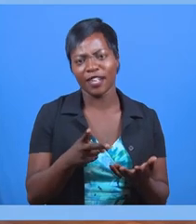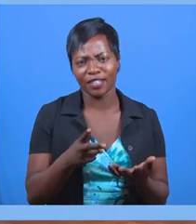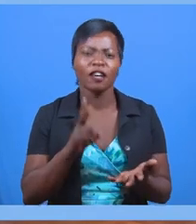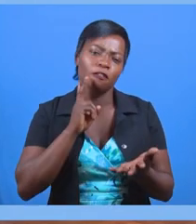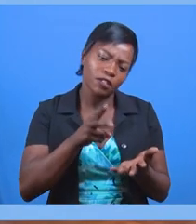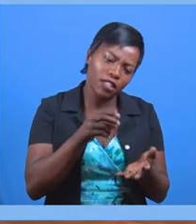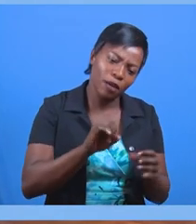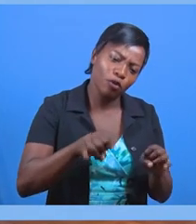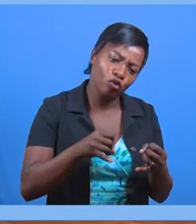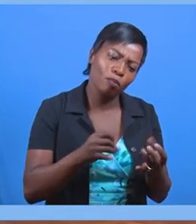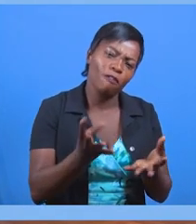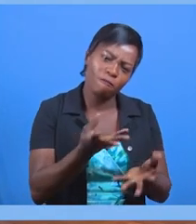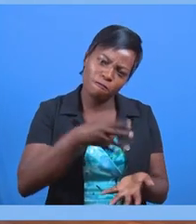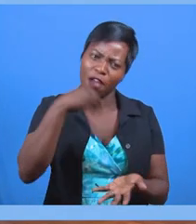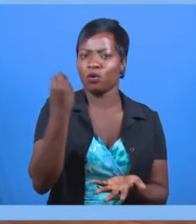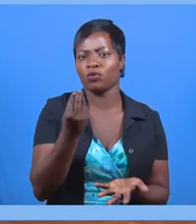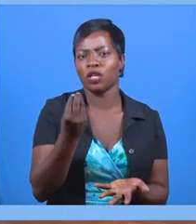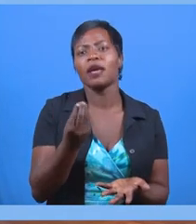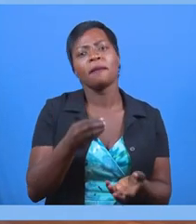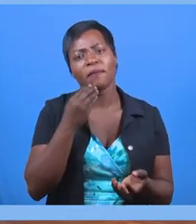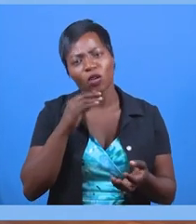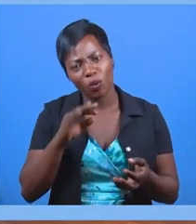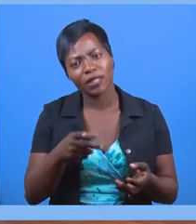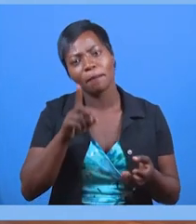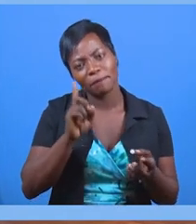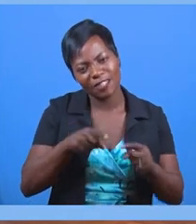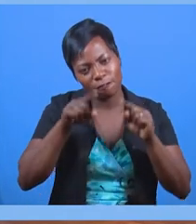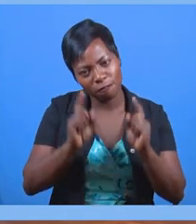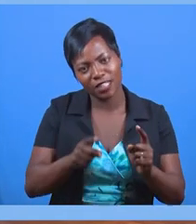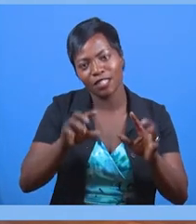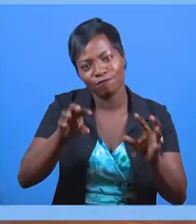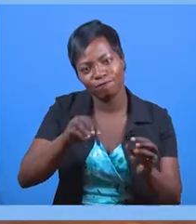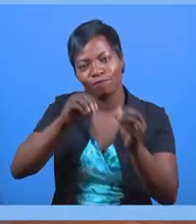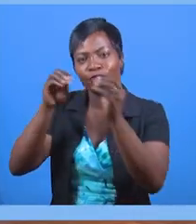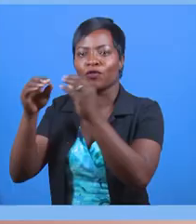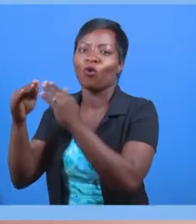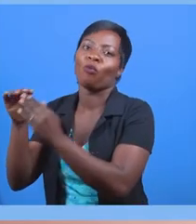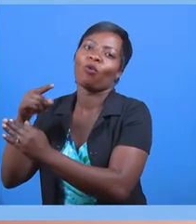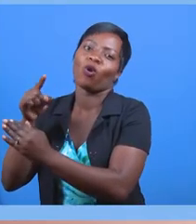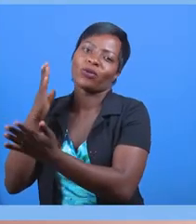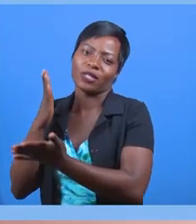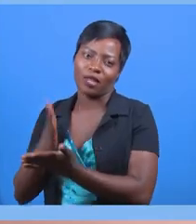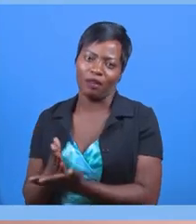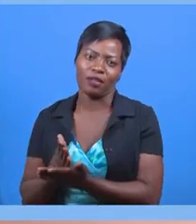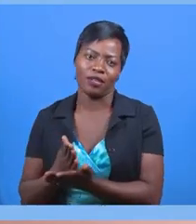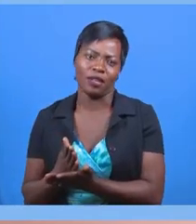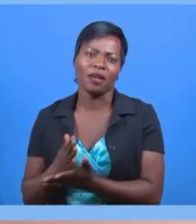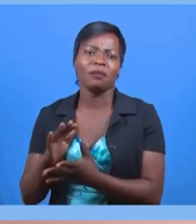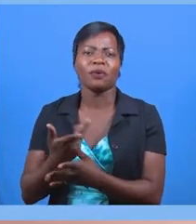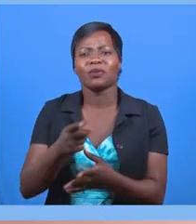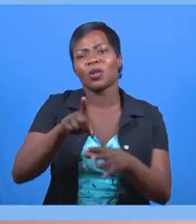wauya kuzotsvaga basa ukawana basa rako chienda pane mazuva atinotarisirawo kuti muenzi anga